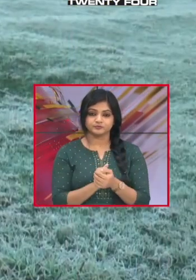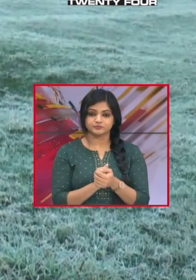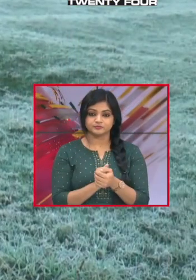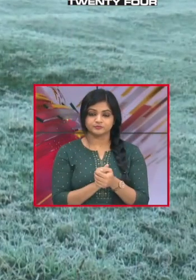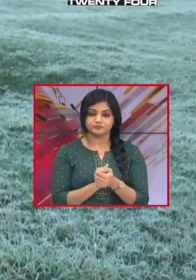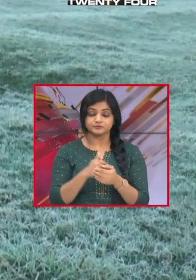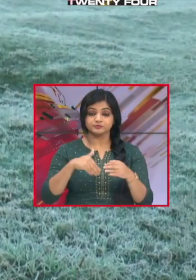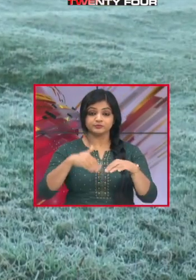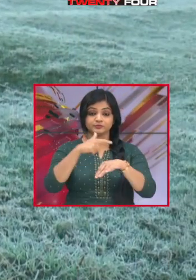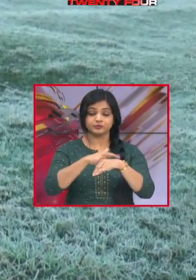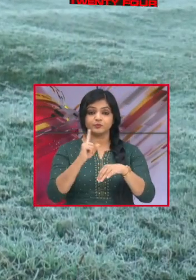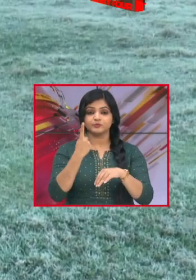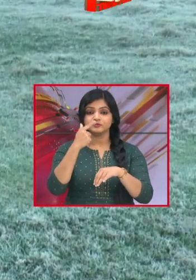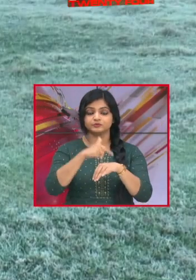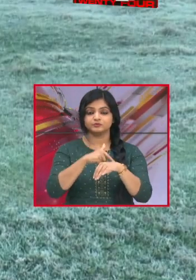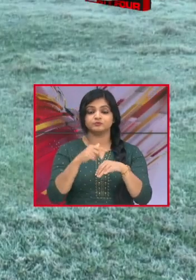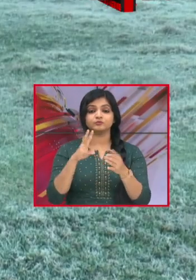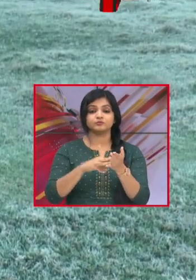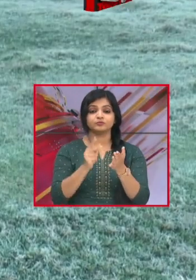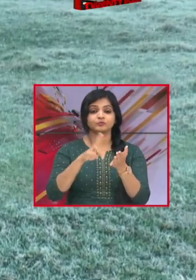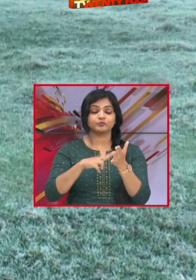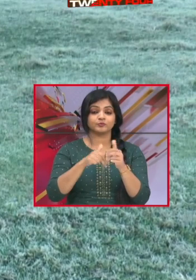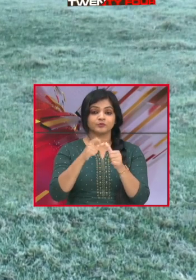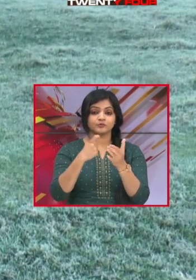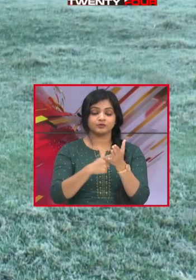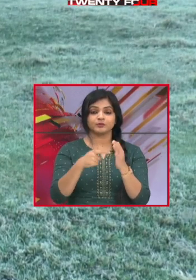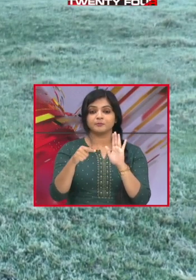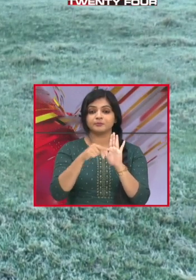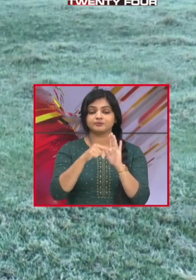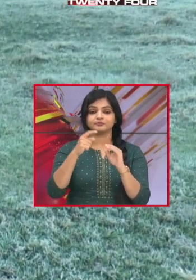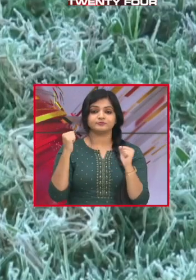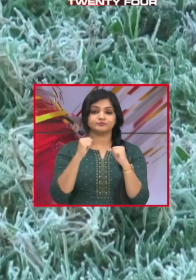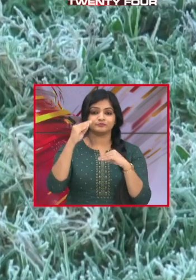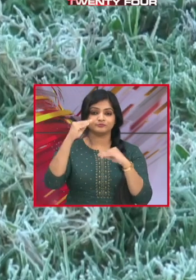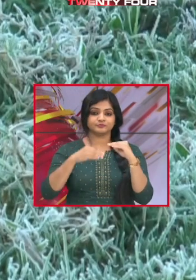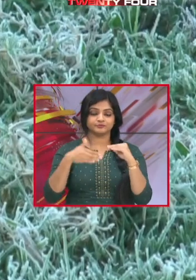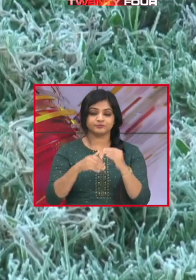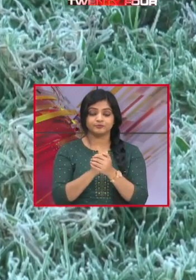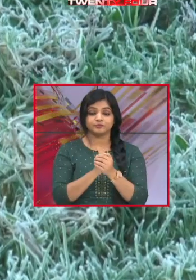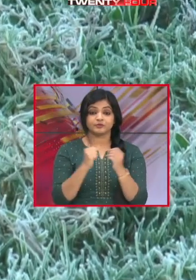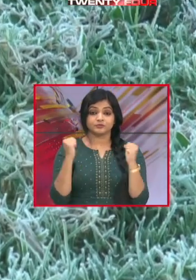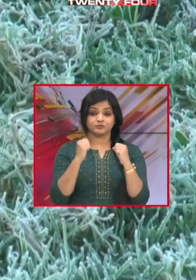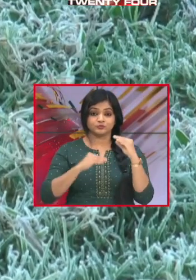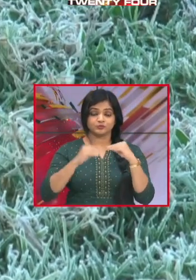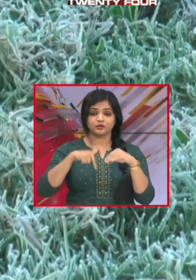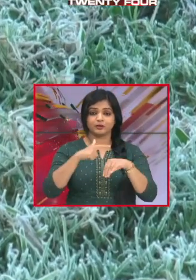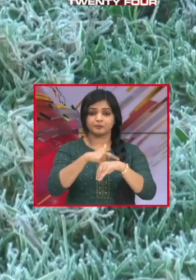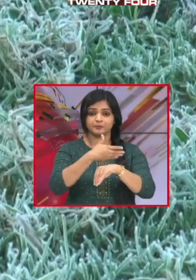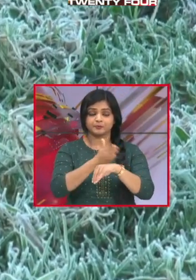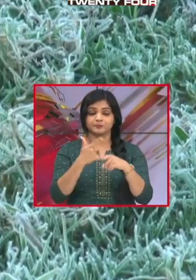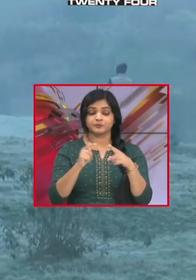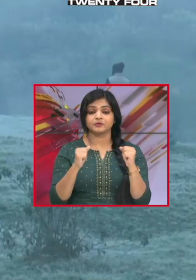ഈ സീസണിൽ ആദ്യമായാണ് മൂന്നാറിൽ താപനില -degree Celsius എത്തുന്നത്. അതിശൈത്യമെത്താൻ അല്പം വൈകിയെങ്കിലും നിലവിൽ